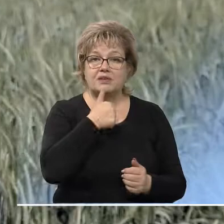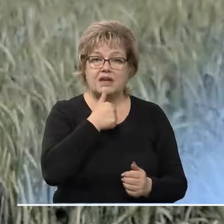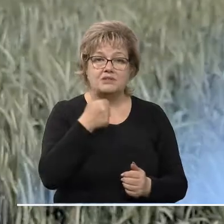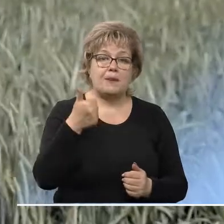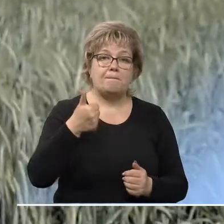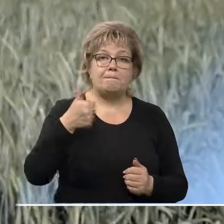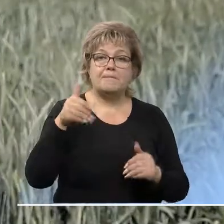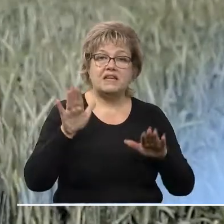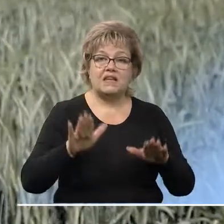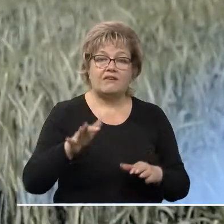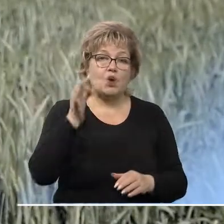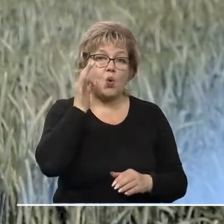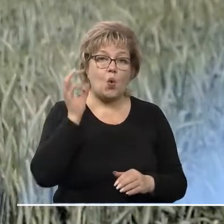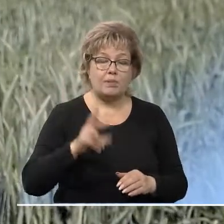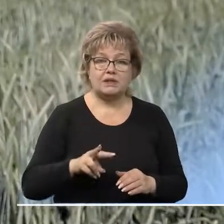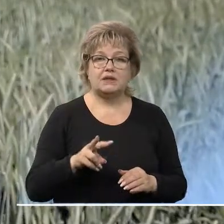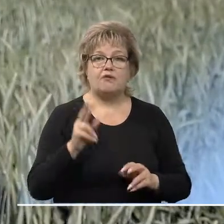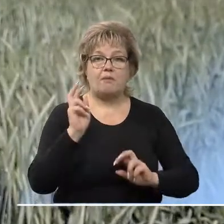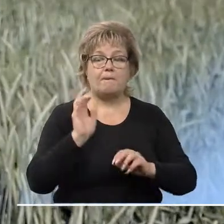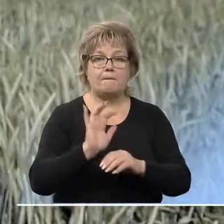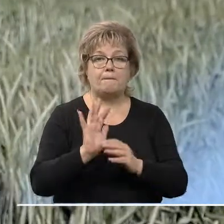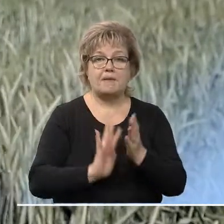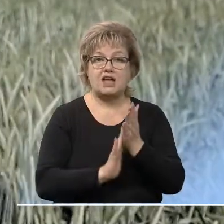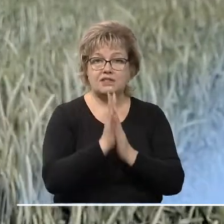самые-самые передовые опыты в производстве